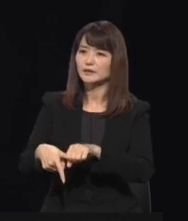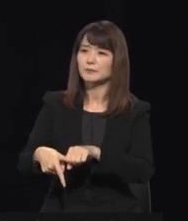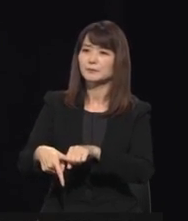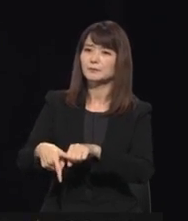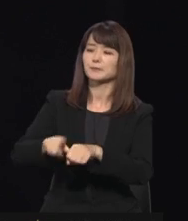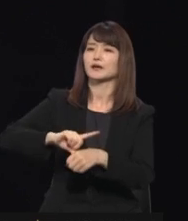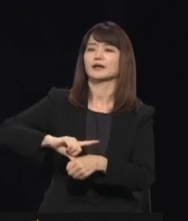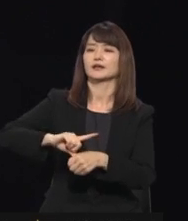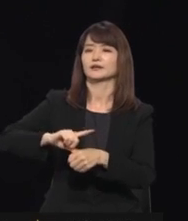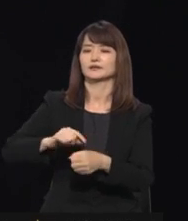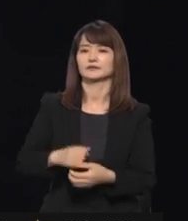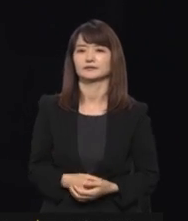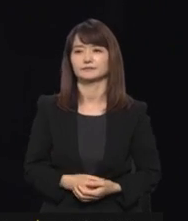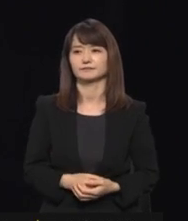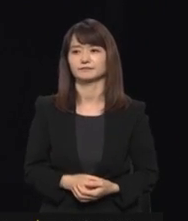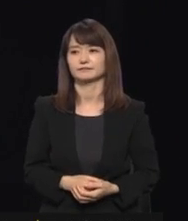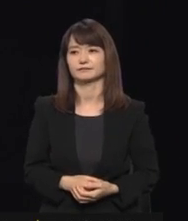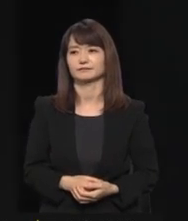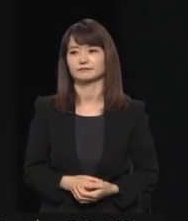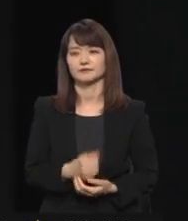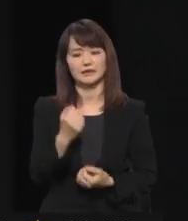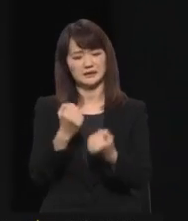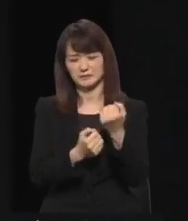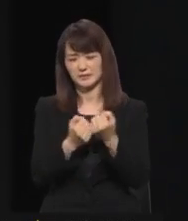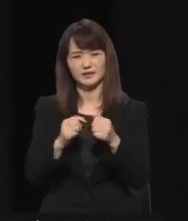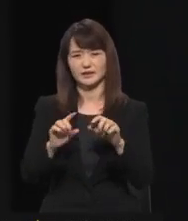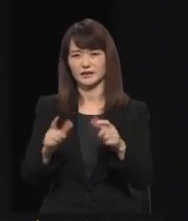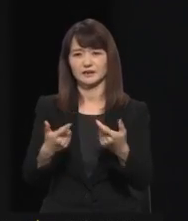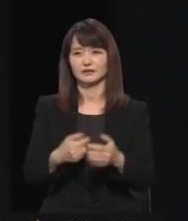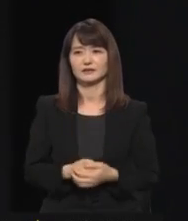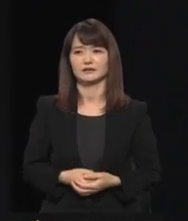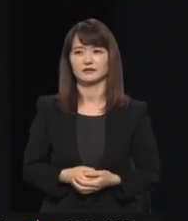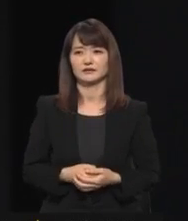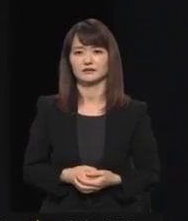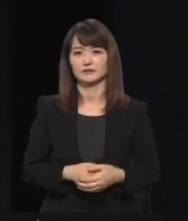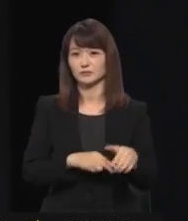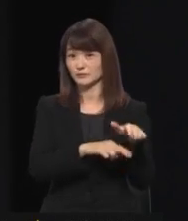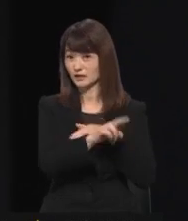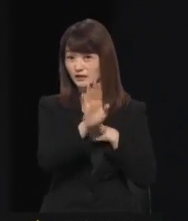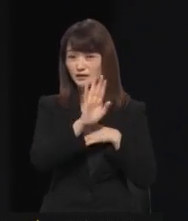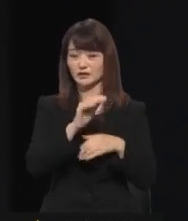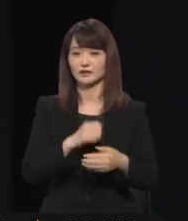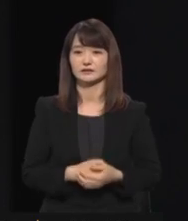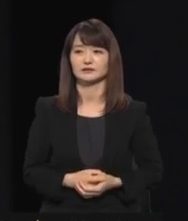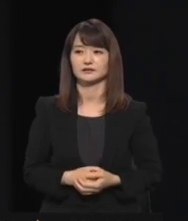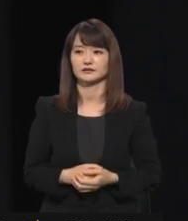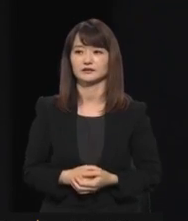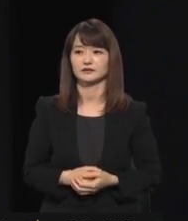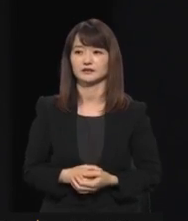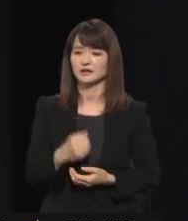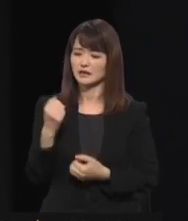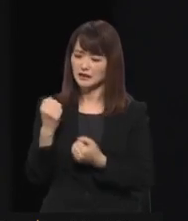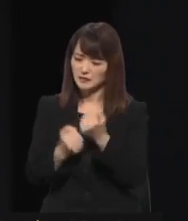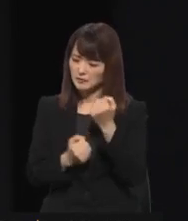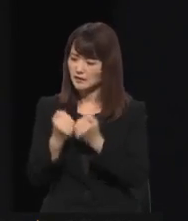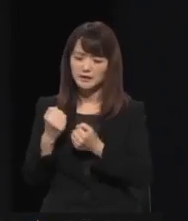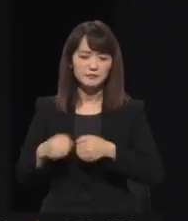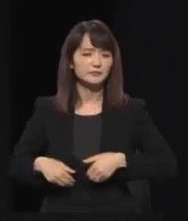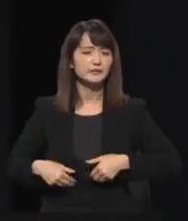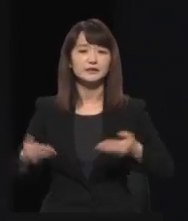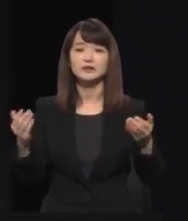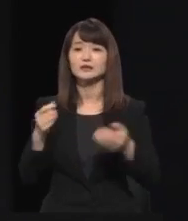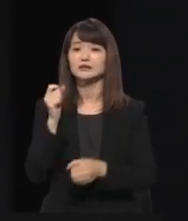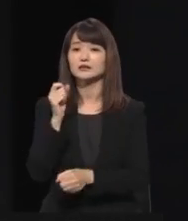올라가는 안 한 고 줘 어 흐 p 라기보단 굳이 할 필요가 없다 라고 느꼈을 무신고 이미 타